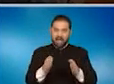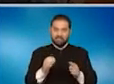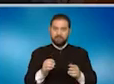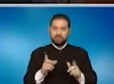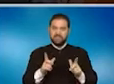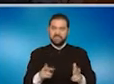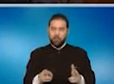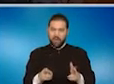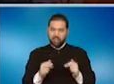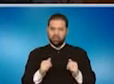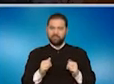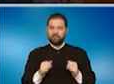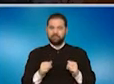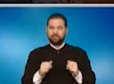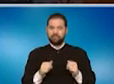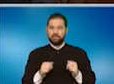se oprește